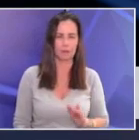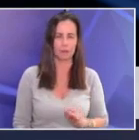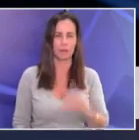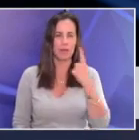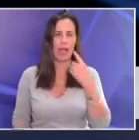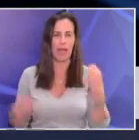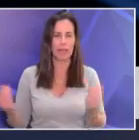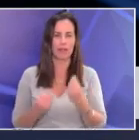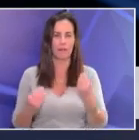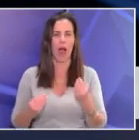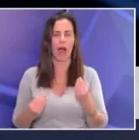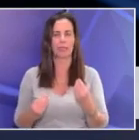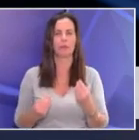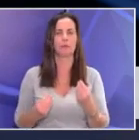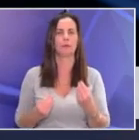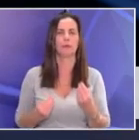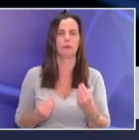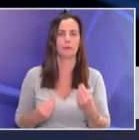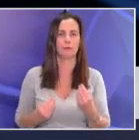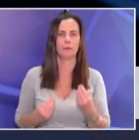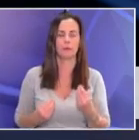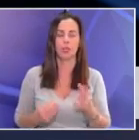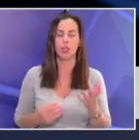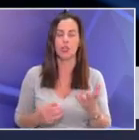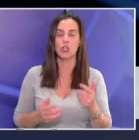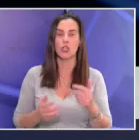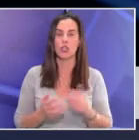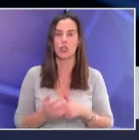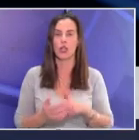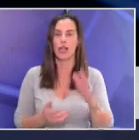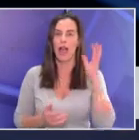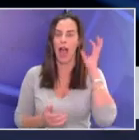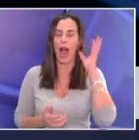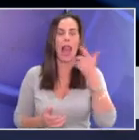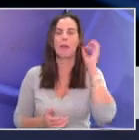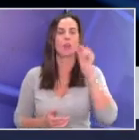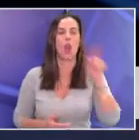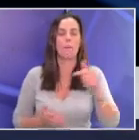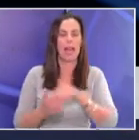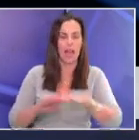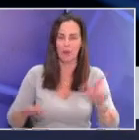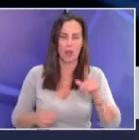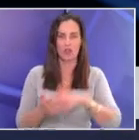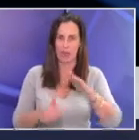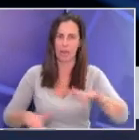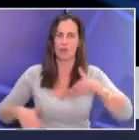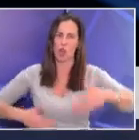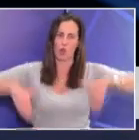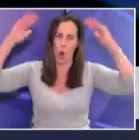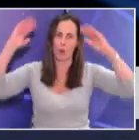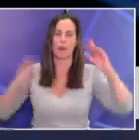שאחד הדברים שמונעים אישה, זה לא רק הגידול של ילדים בבית. לי יש כבר ילדים